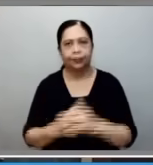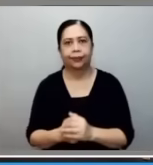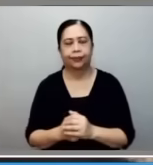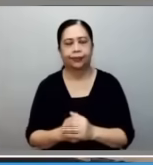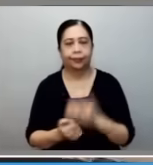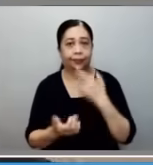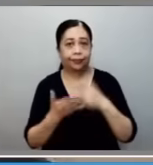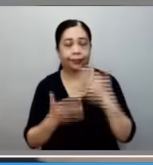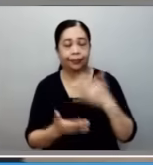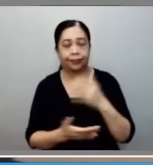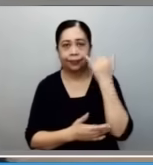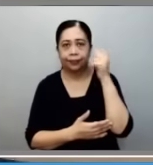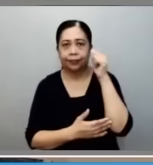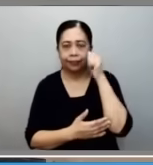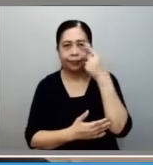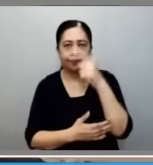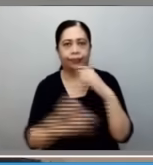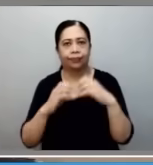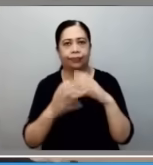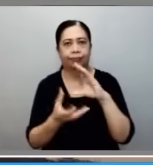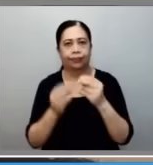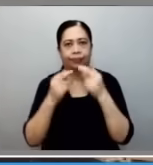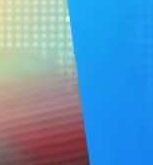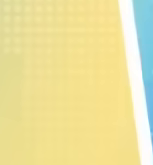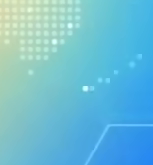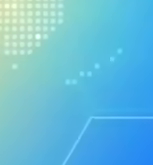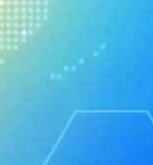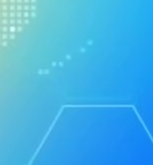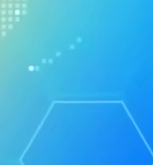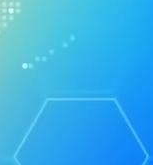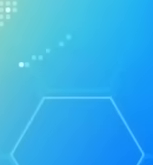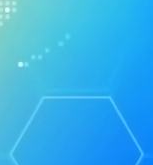Agustin, nagbabalita para sa GMA Integrated News.